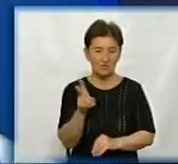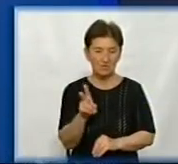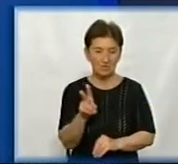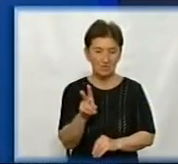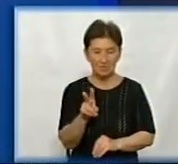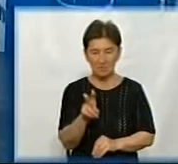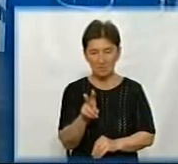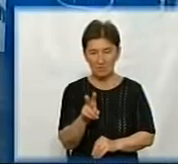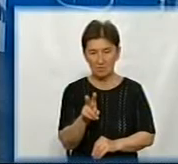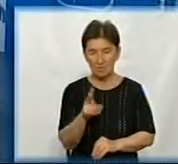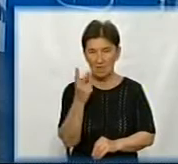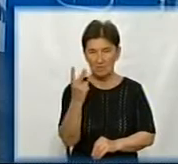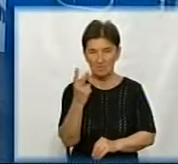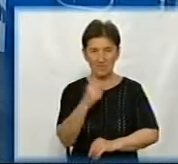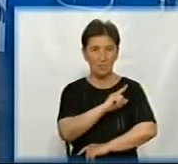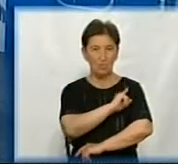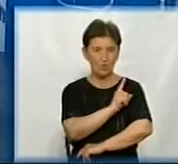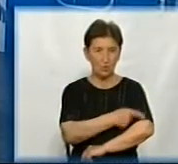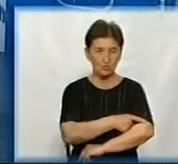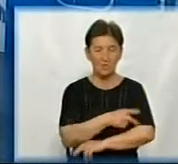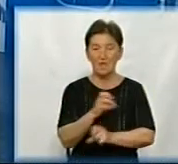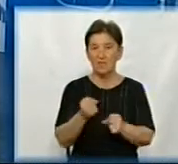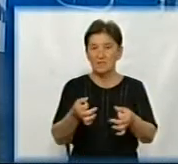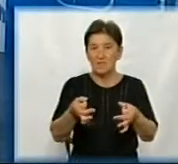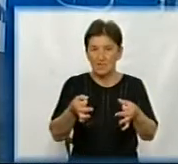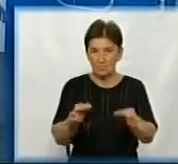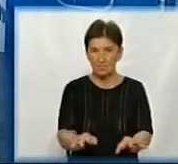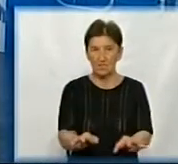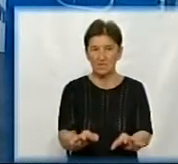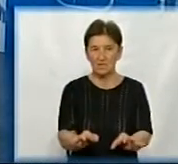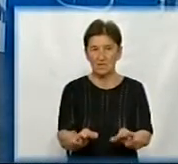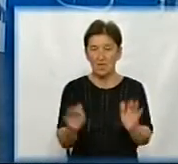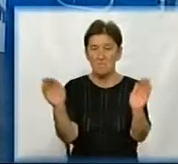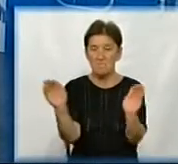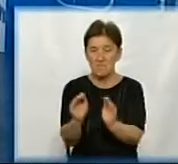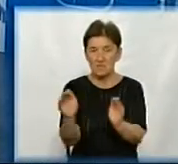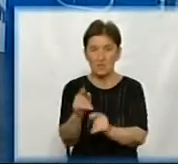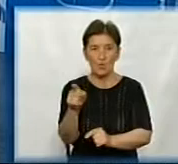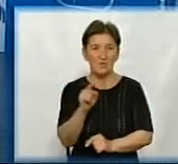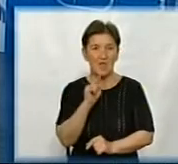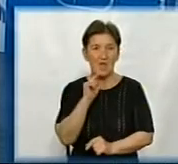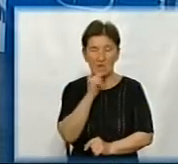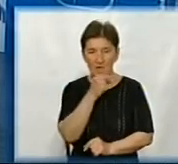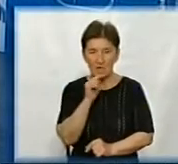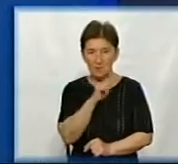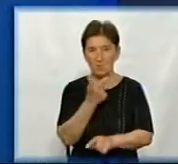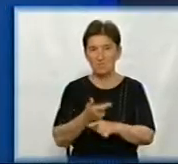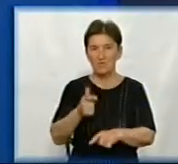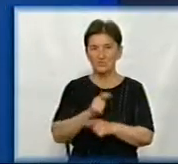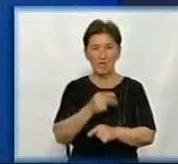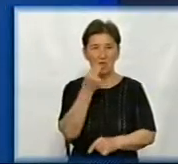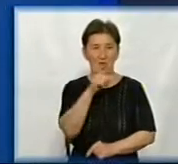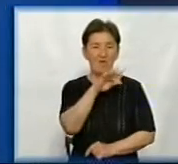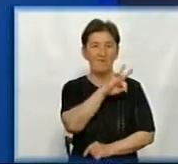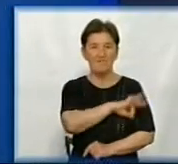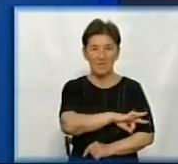два теплопунти, дві потужні. Да, чому? Тому що ну, насправді ці блочно-модульні котельні, вони, да, вони економні, вони більш ефективні, тому ці